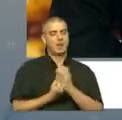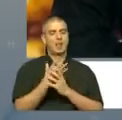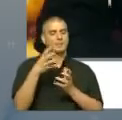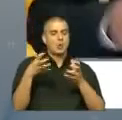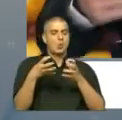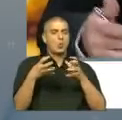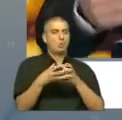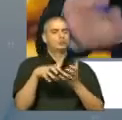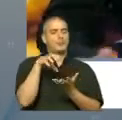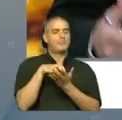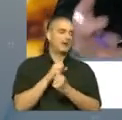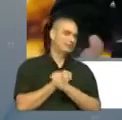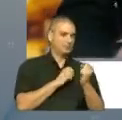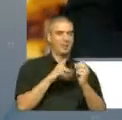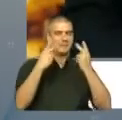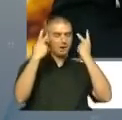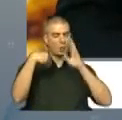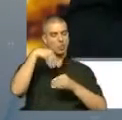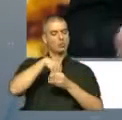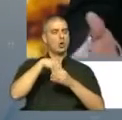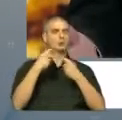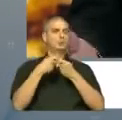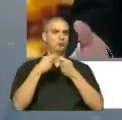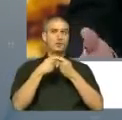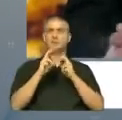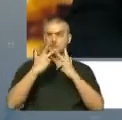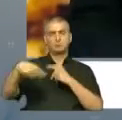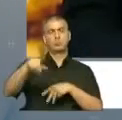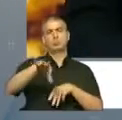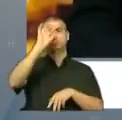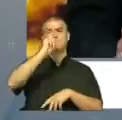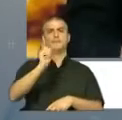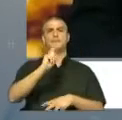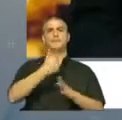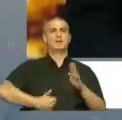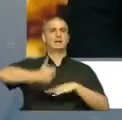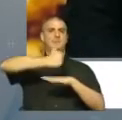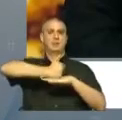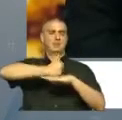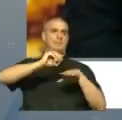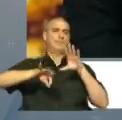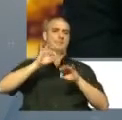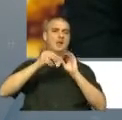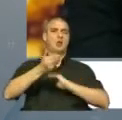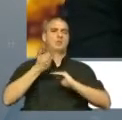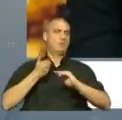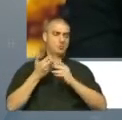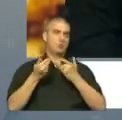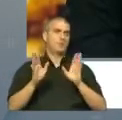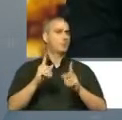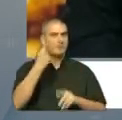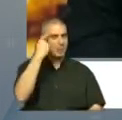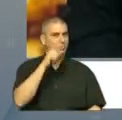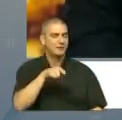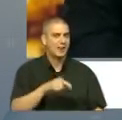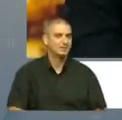מרכז שמאל, בעל עקרונות ותוכן משותפים, והציבור הוא זה שיבחר את מנהיגיו בבחירות מקדימות פתוחות. מה עמדתך על